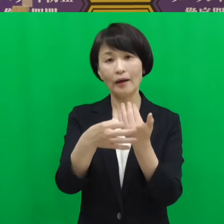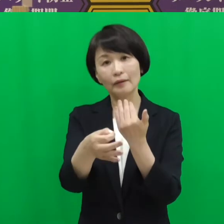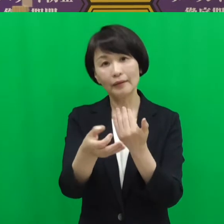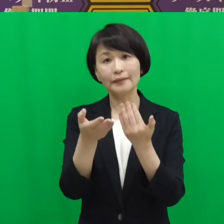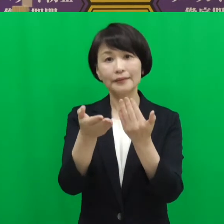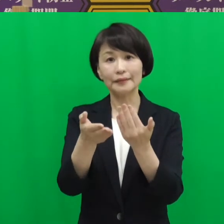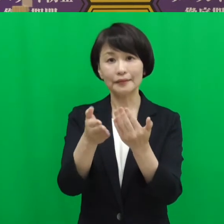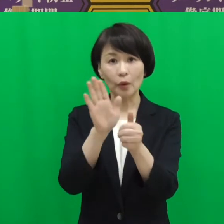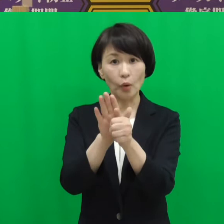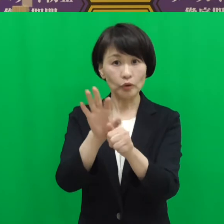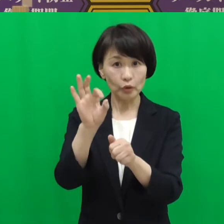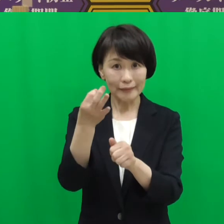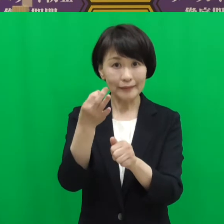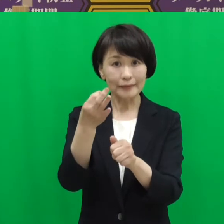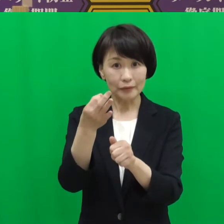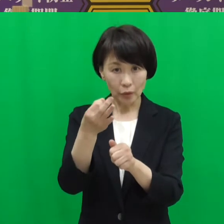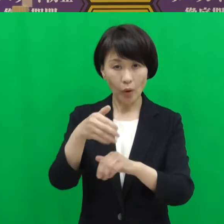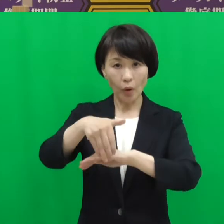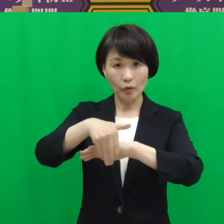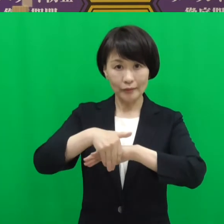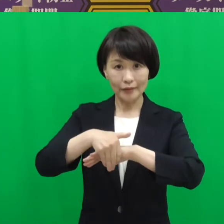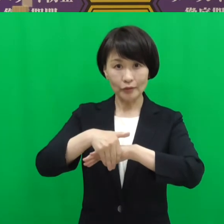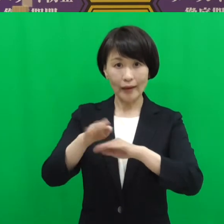開始についてお願いします。